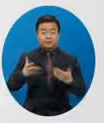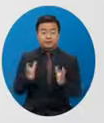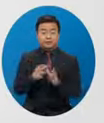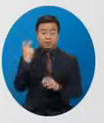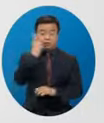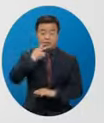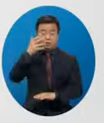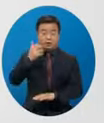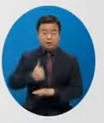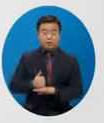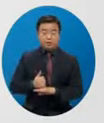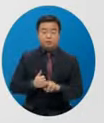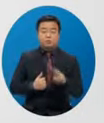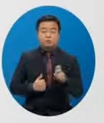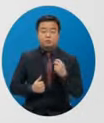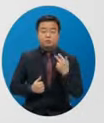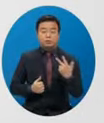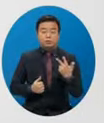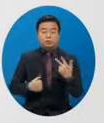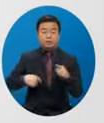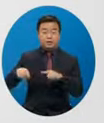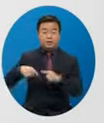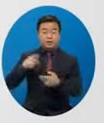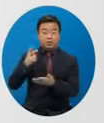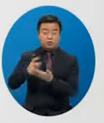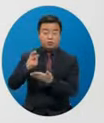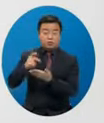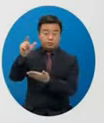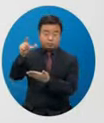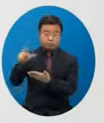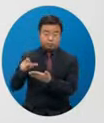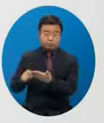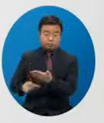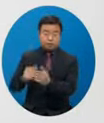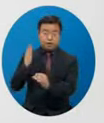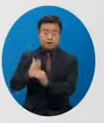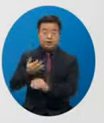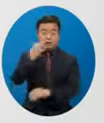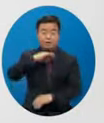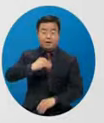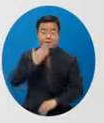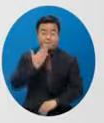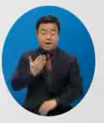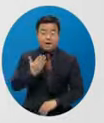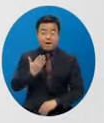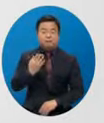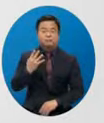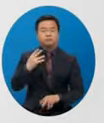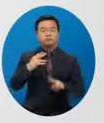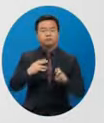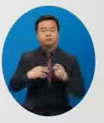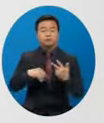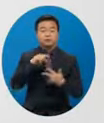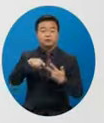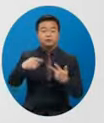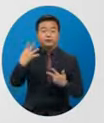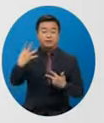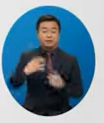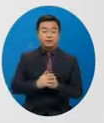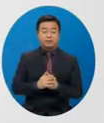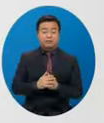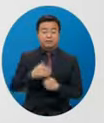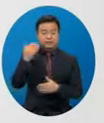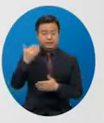결과 27개의 정책과제 중 효과적으로 추진된 것은 단 4개뿐. 나머지는 추진되지